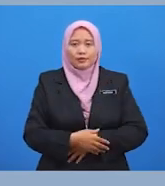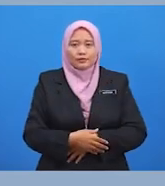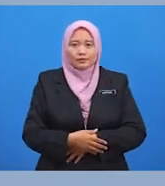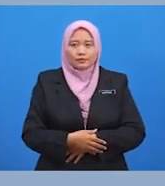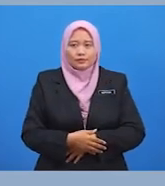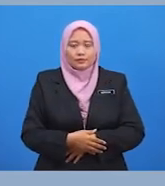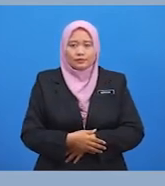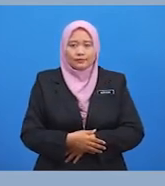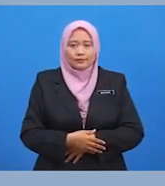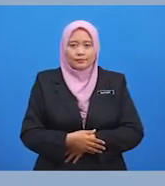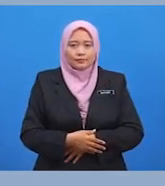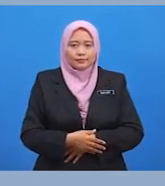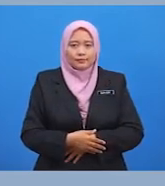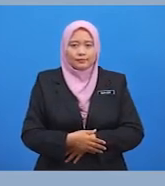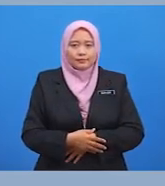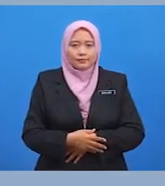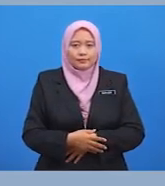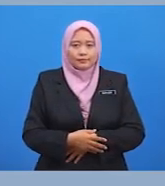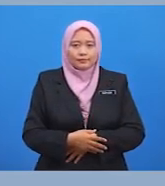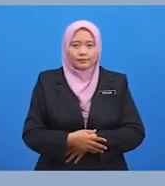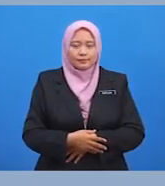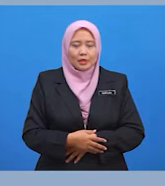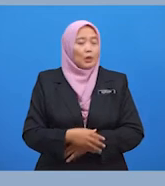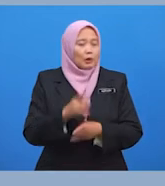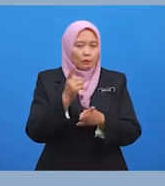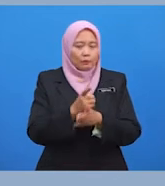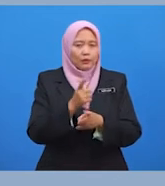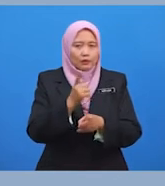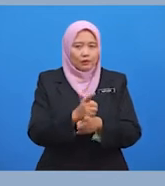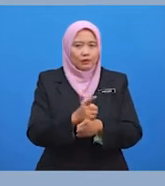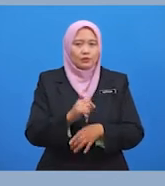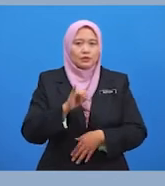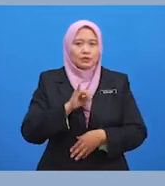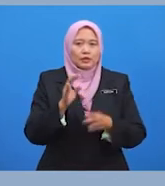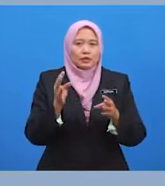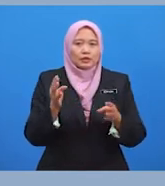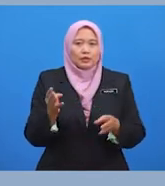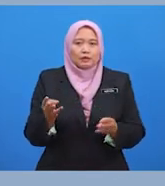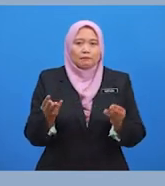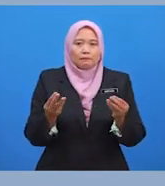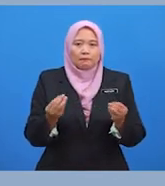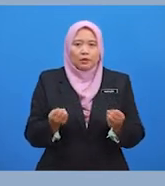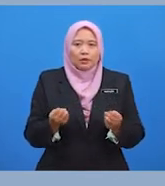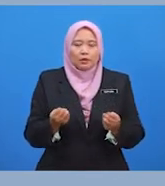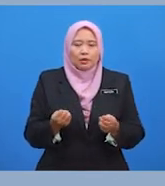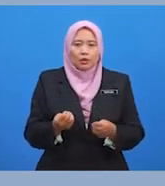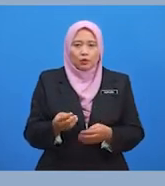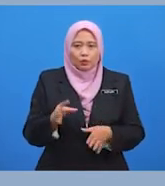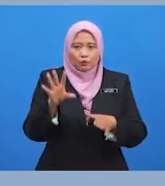saiz 58mm, kan? Betul! Jadi, pastikan template